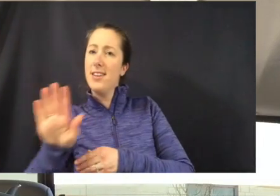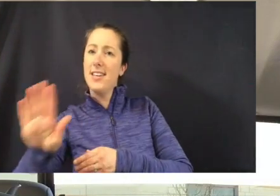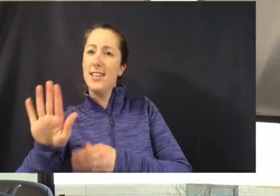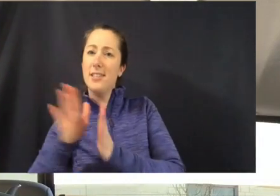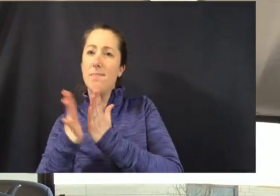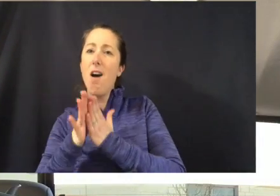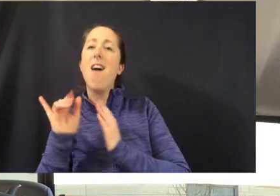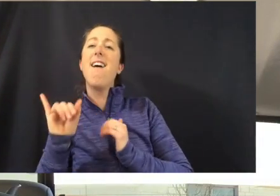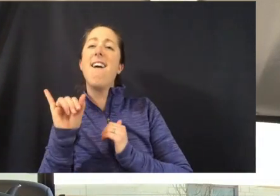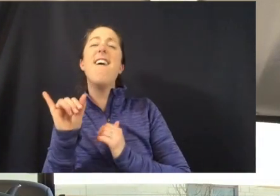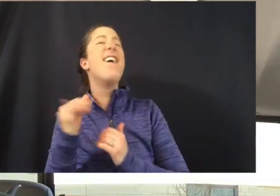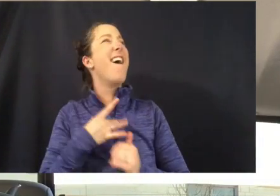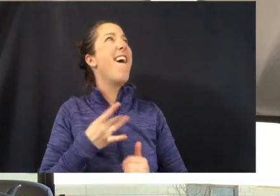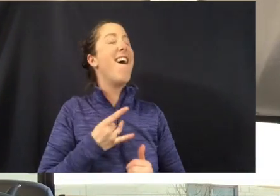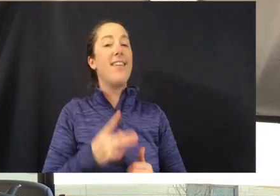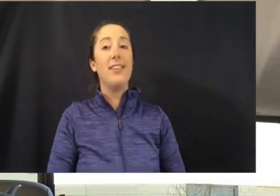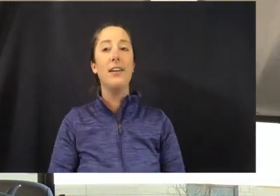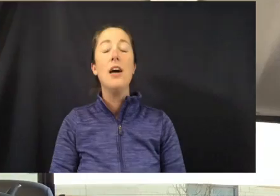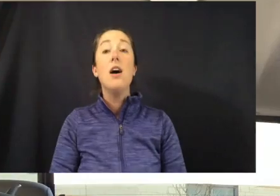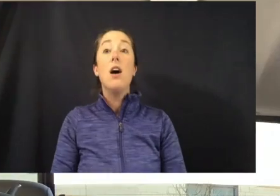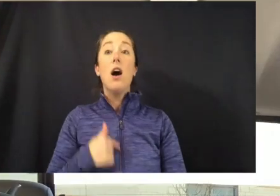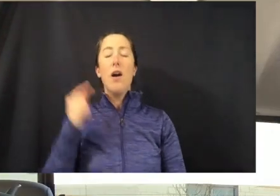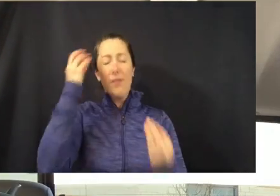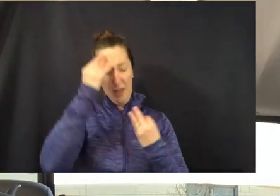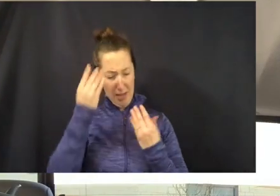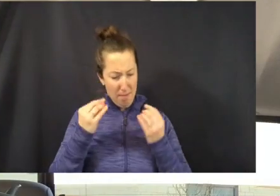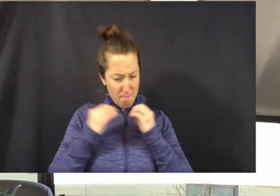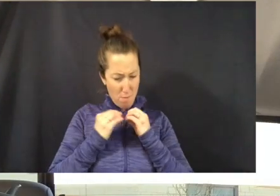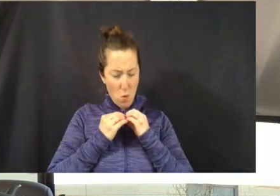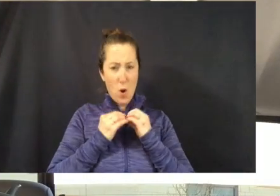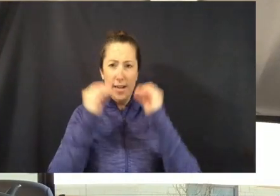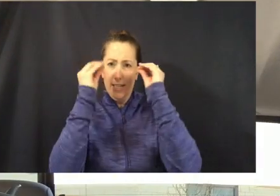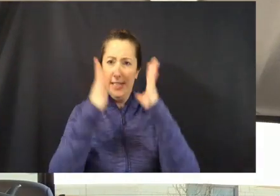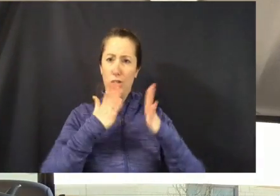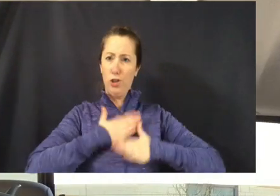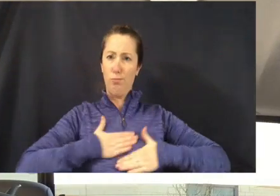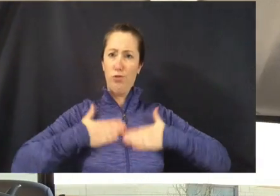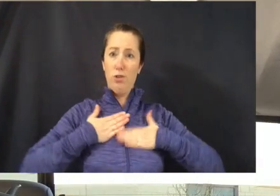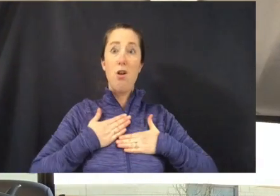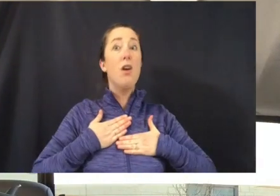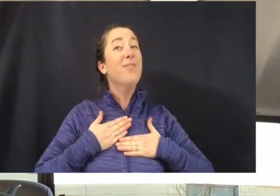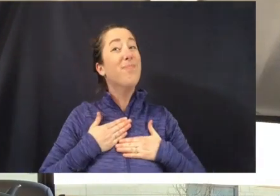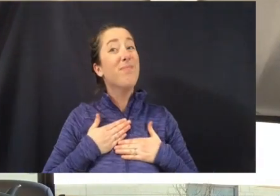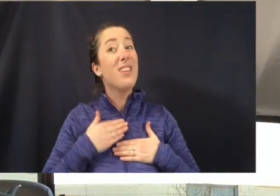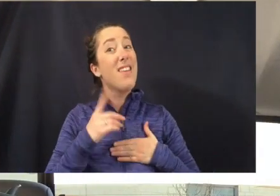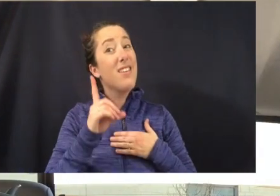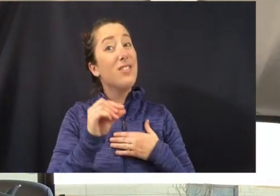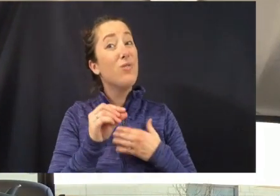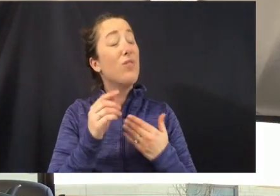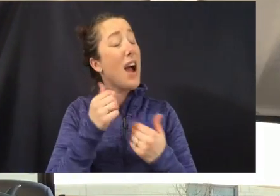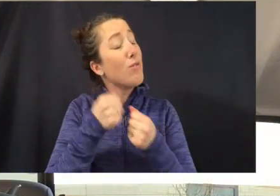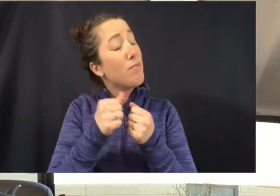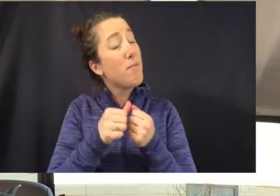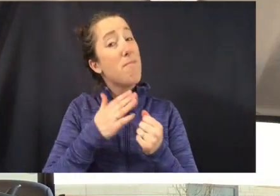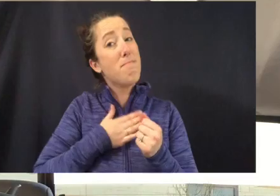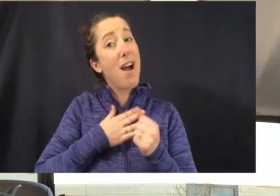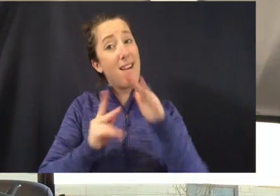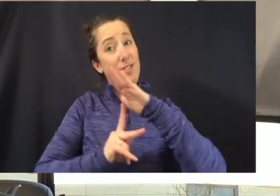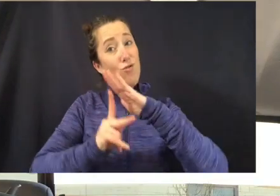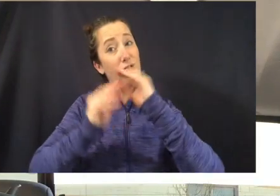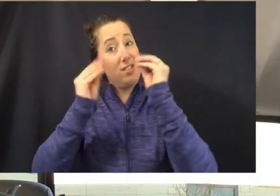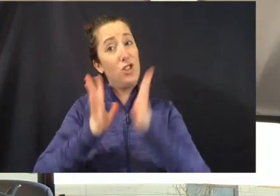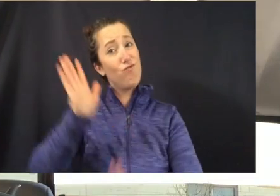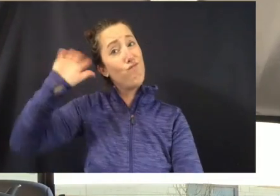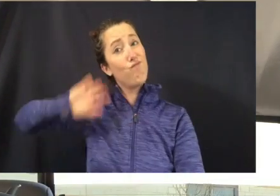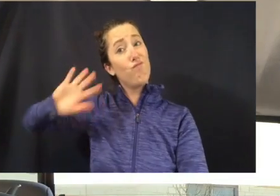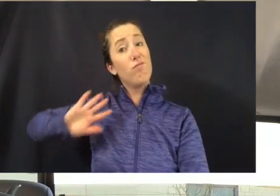Mo Willems, ça m'inspire pour mes dessins. Ça m'inspire vraiment. Alors, je me